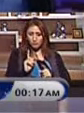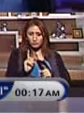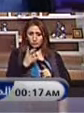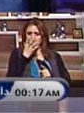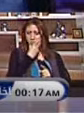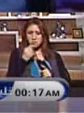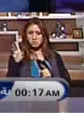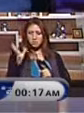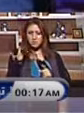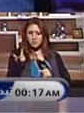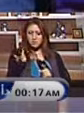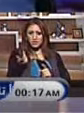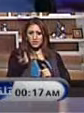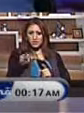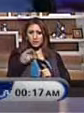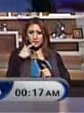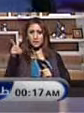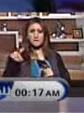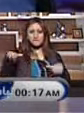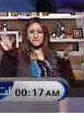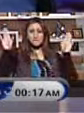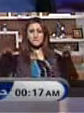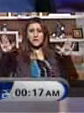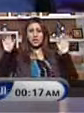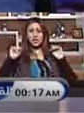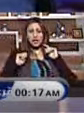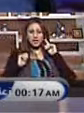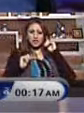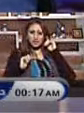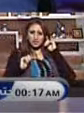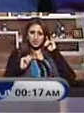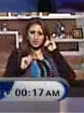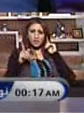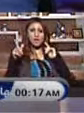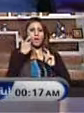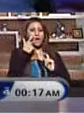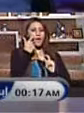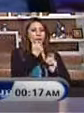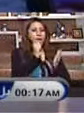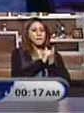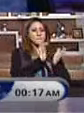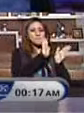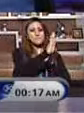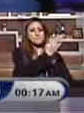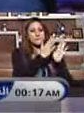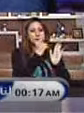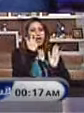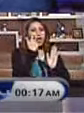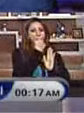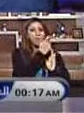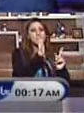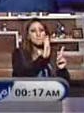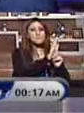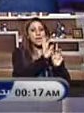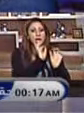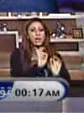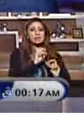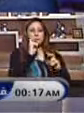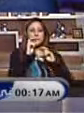ابن عو قال نعم قال هذا جبريل ما زال يوصيني بالجار حتى ظننت انه سيورثه وورث هذا